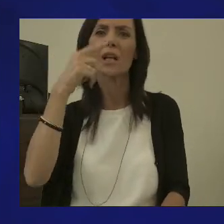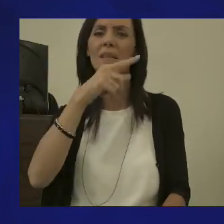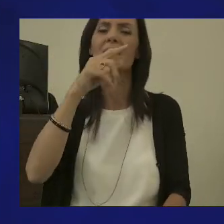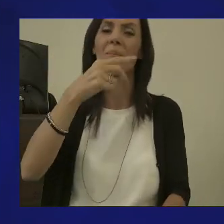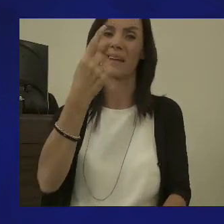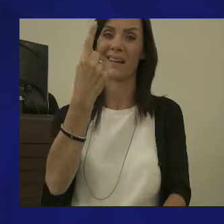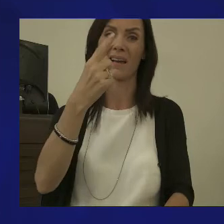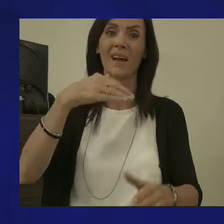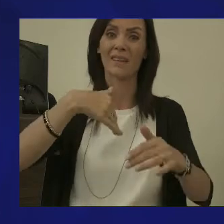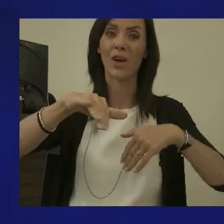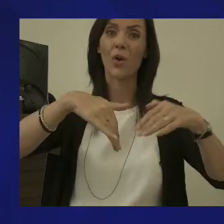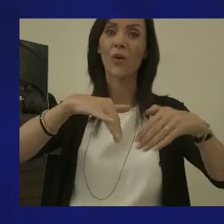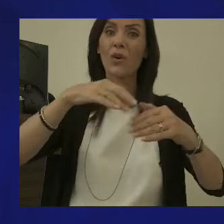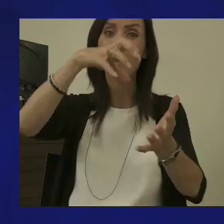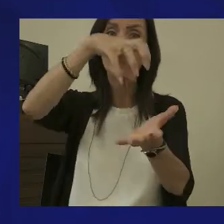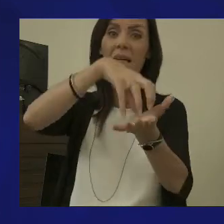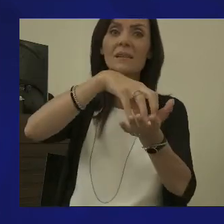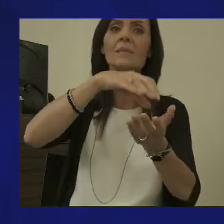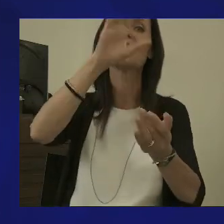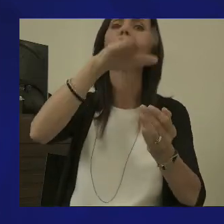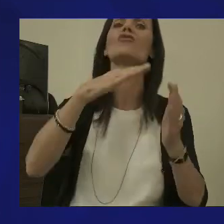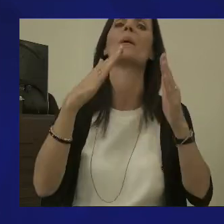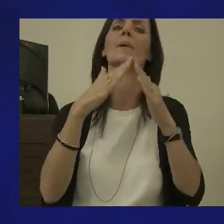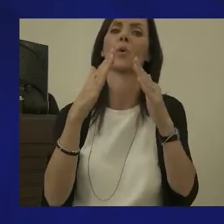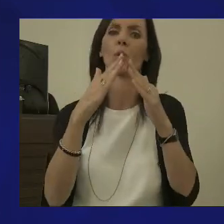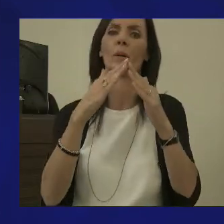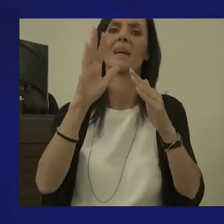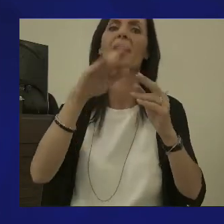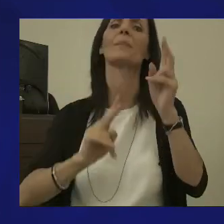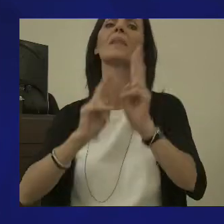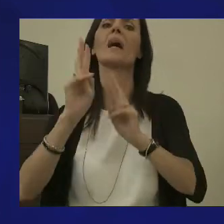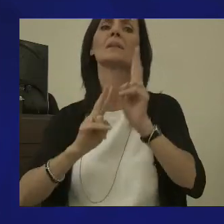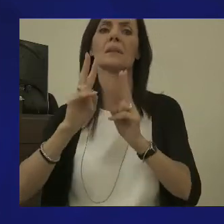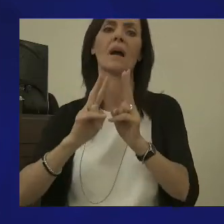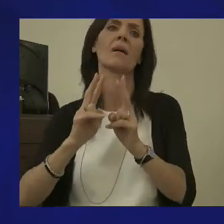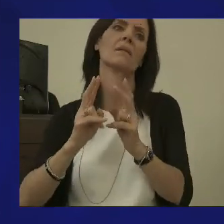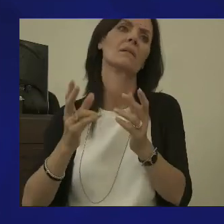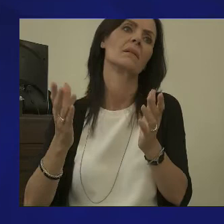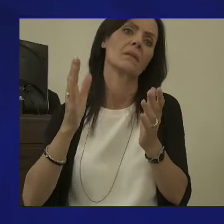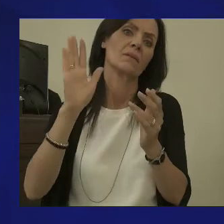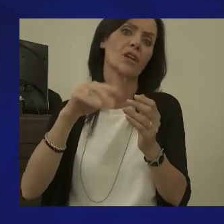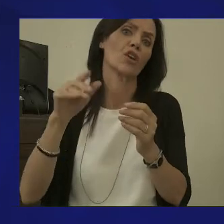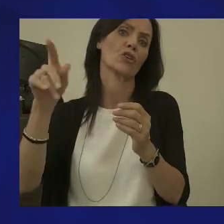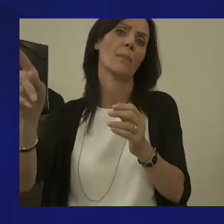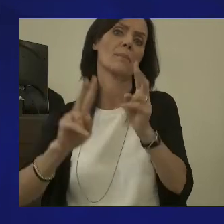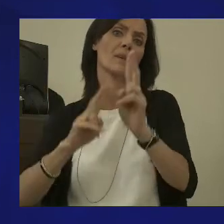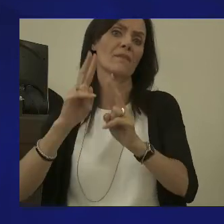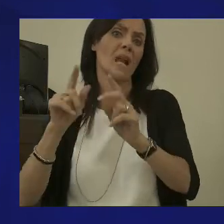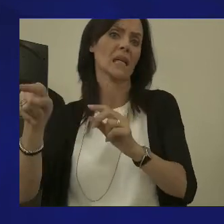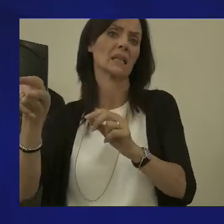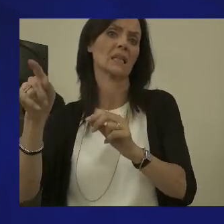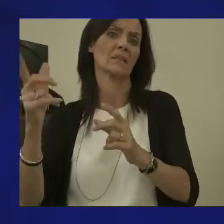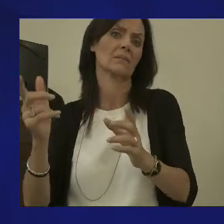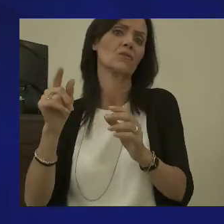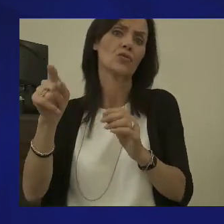אחד הרחובות המרכזיים ביותר, שיש שם גם מגורים וגם תעשייה, קיים מפעל כזה. כאשר הוא עומד בתקנים,